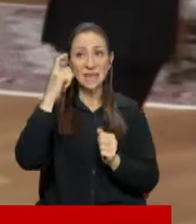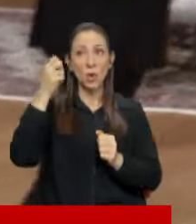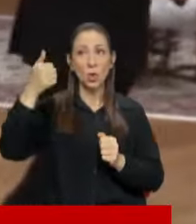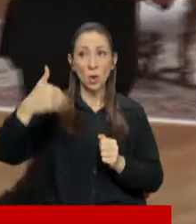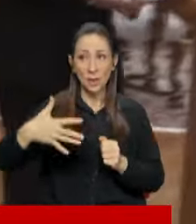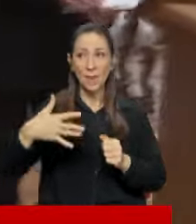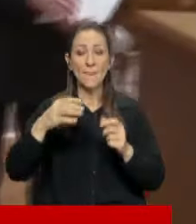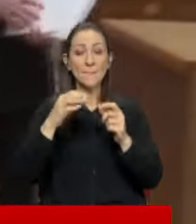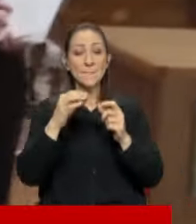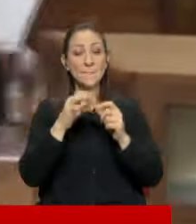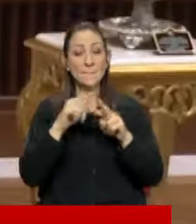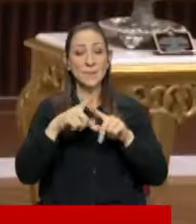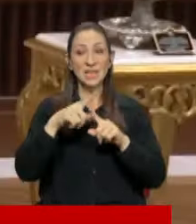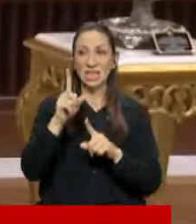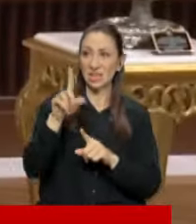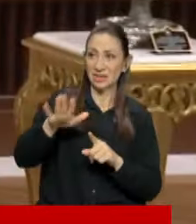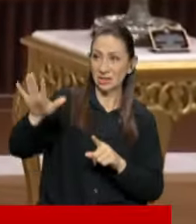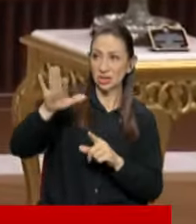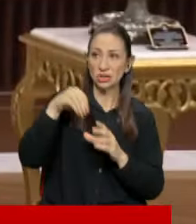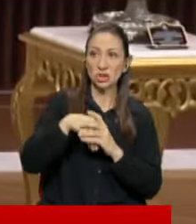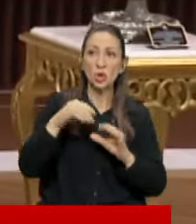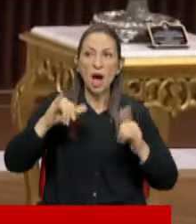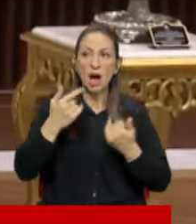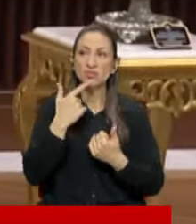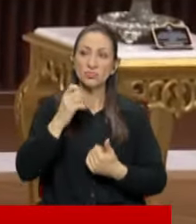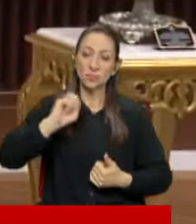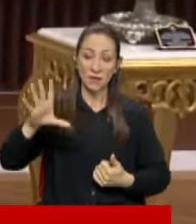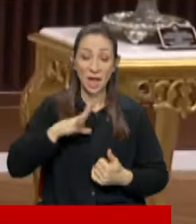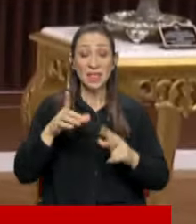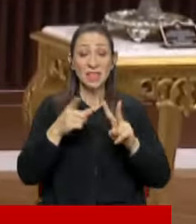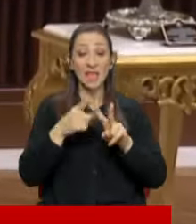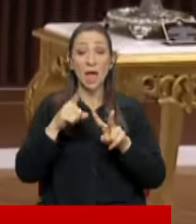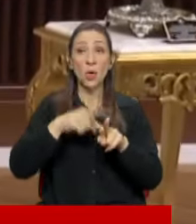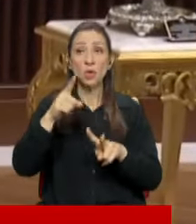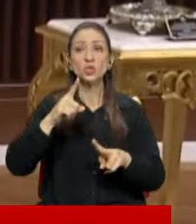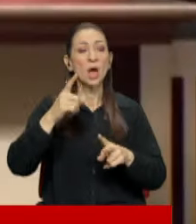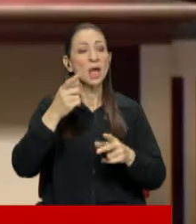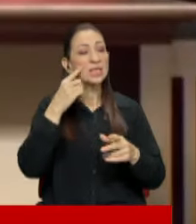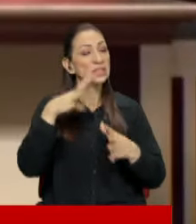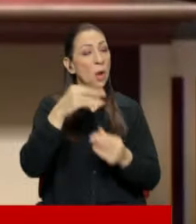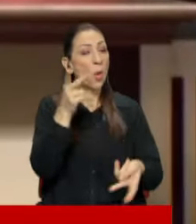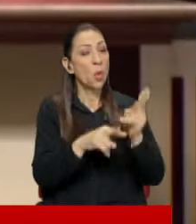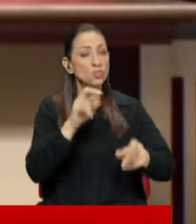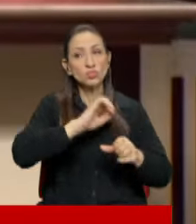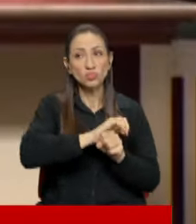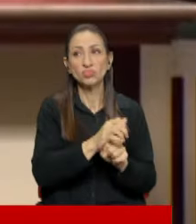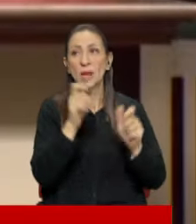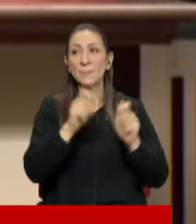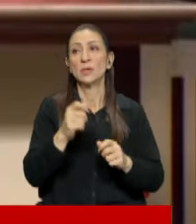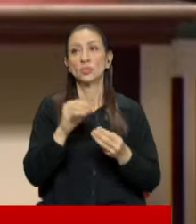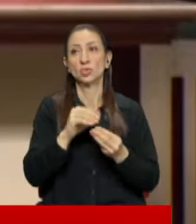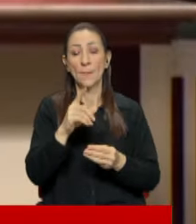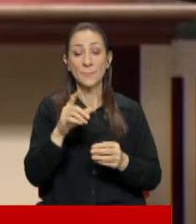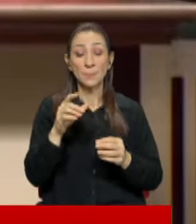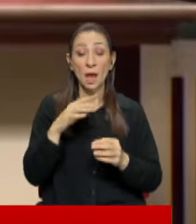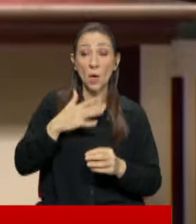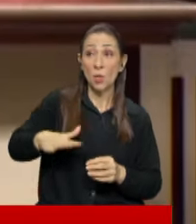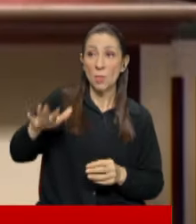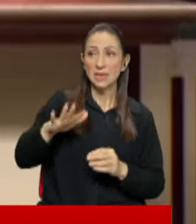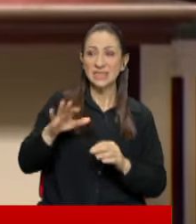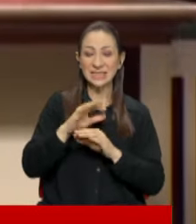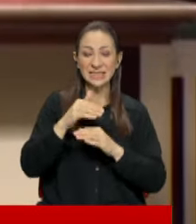yönetimi ve Batı için çok sert cümleler kurdu Cumhurbaşkanı Erdoğan. Netanyahu'yu soykırımla suçladı. Batılı güçlerin de